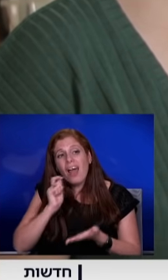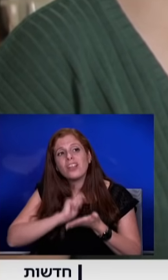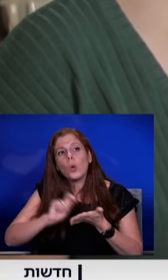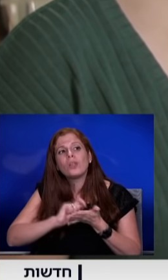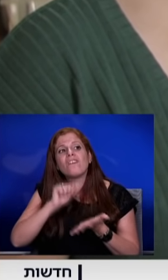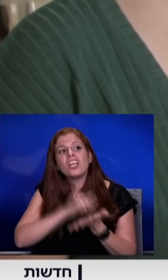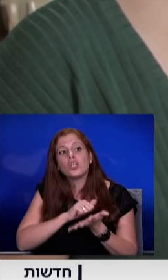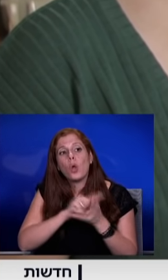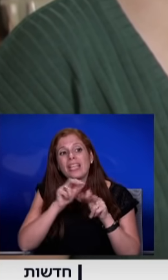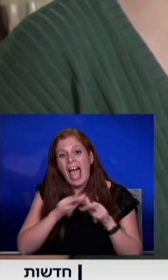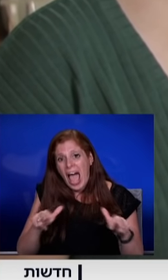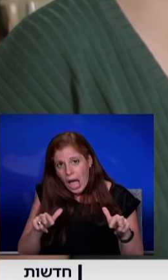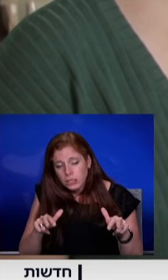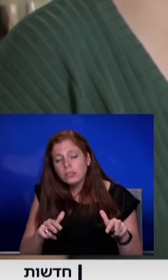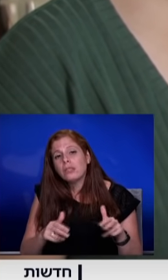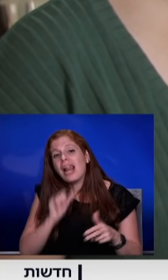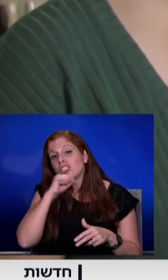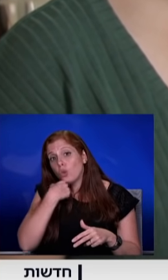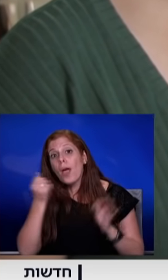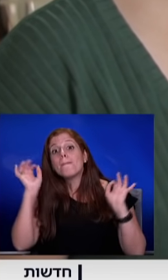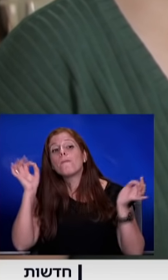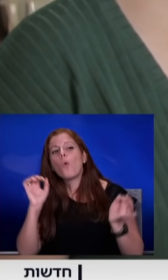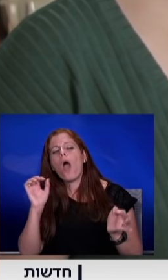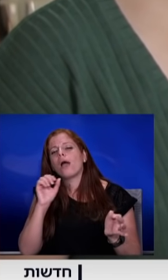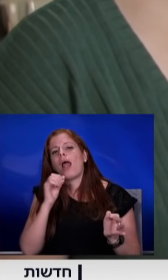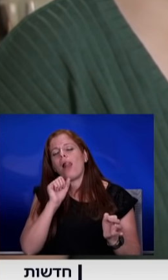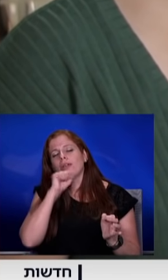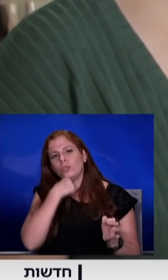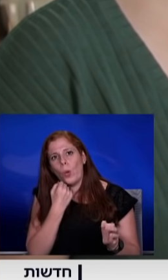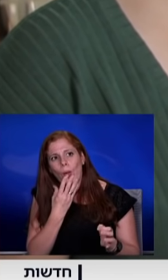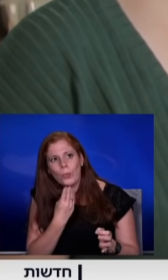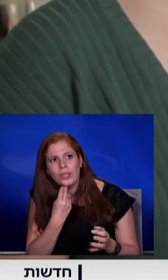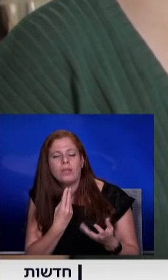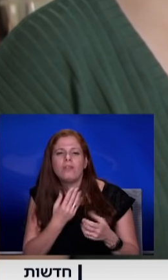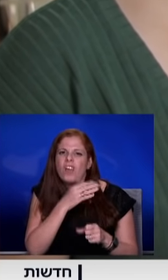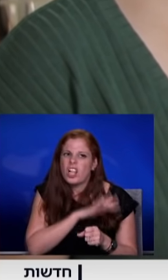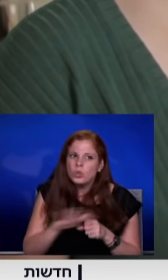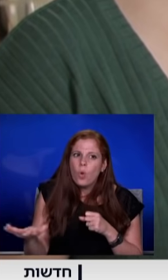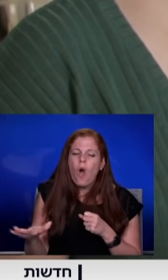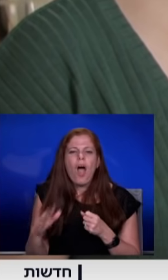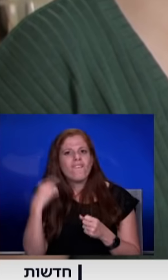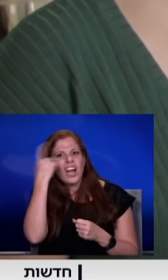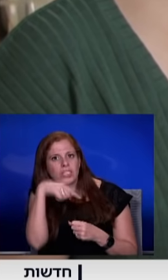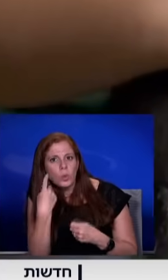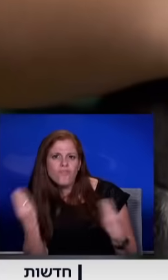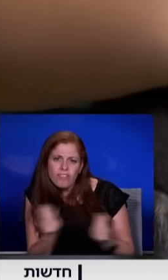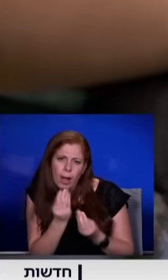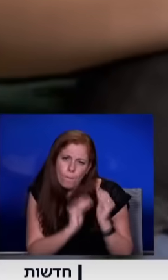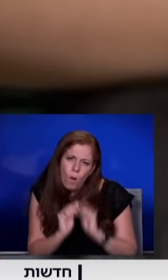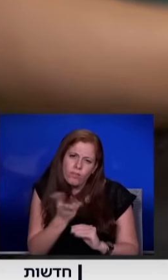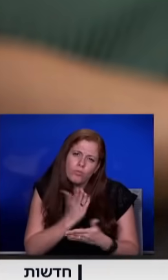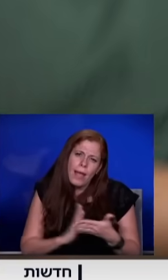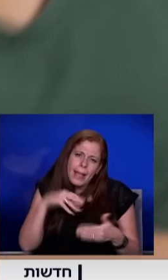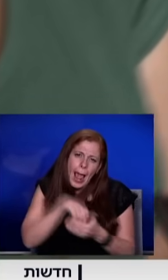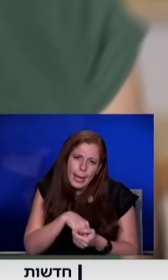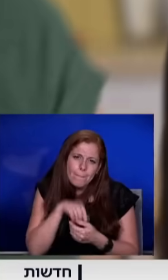על היסטוריה, ובמיוחד על היסטוריה יהודית, והמון על השואה, והמון על זהות, והמון על דברים מורכבים שאני חלק מהם.